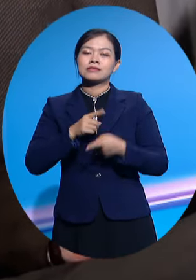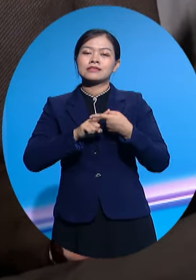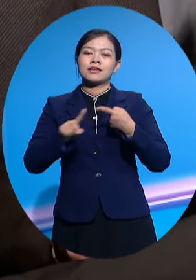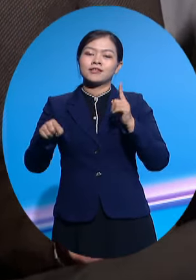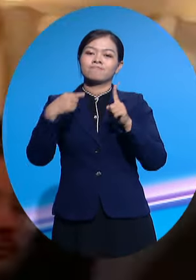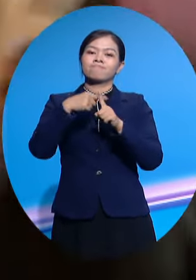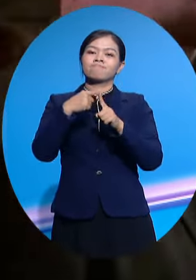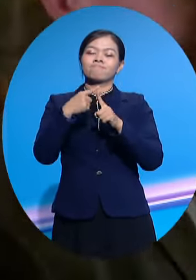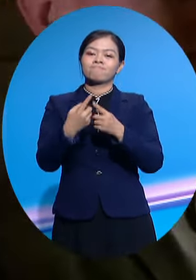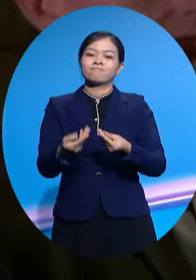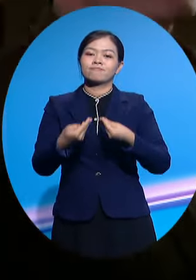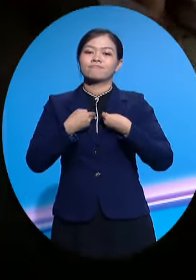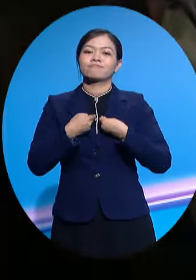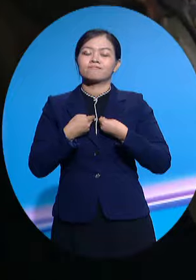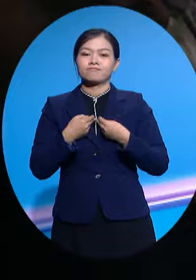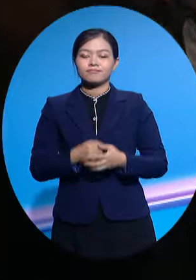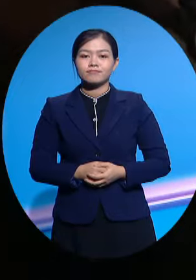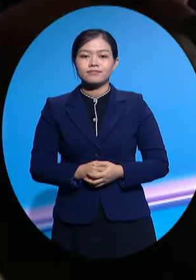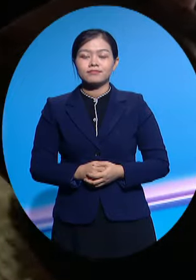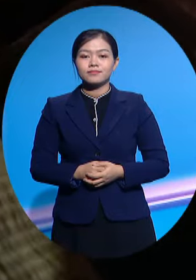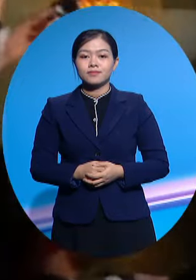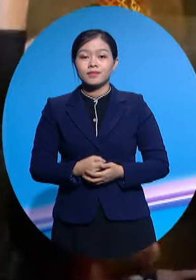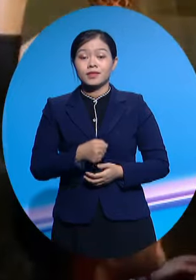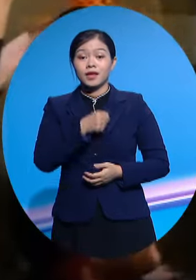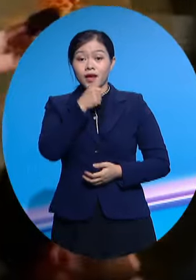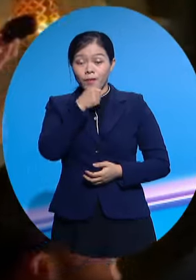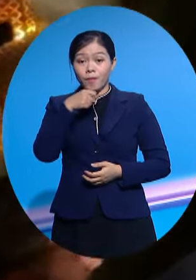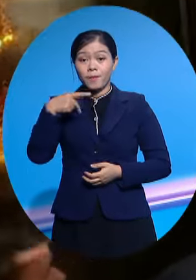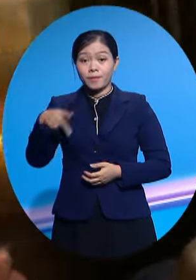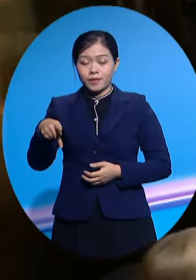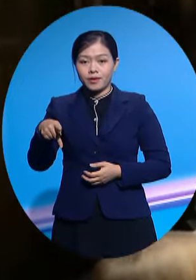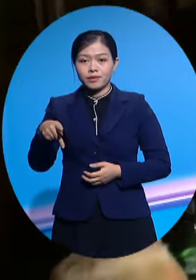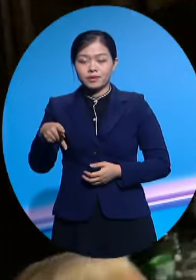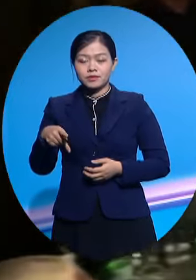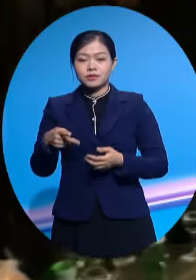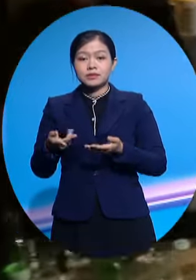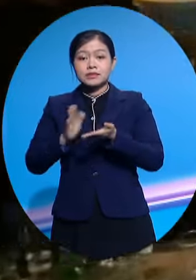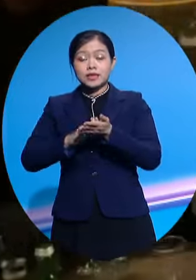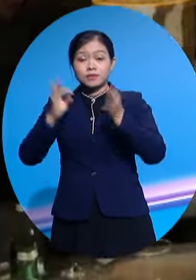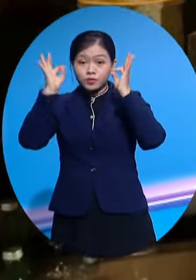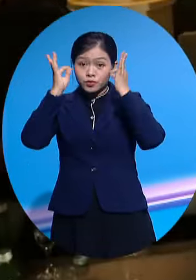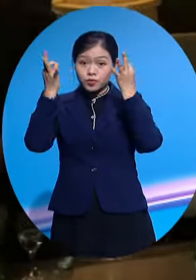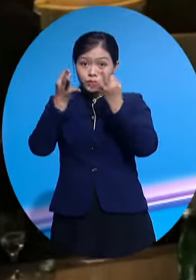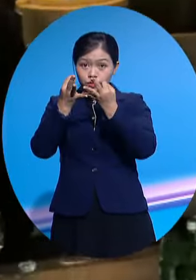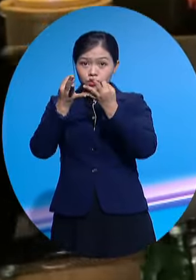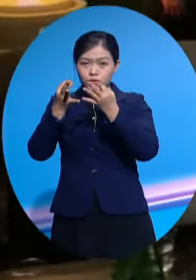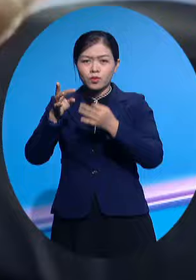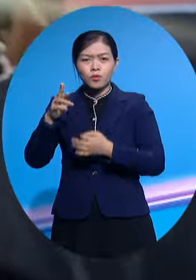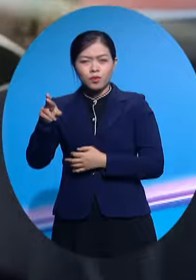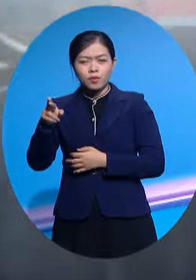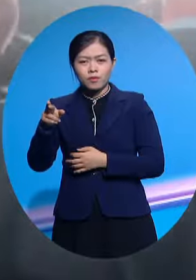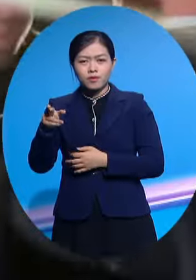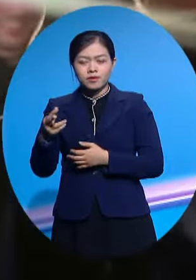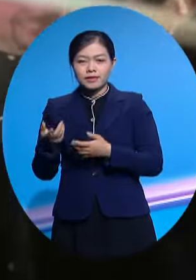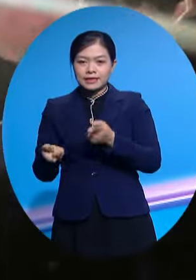cực. Thắng lợi của ông Pellegrini sẽ củng cố thêm quyền lực của Thủ tướng thân Nga Robert Fico, người đã bắt đầu các biện